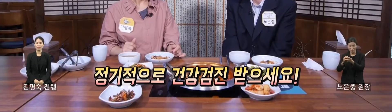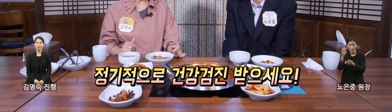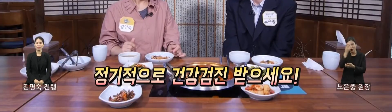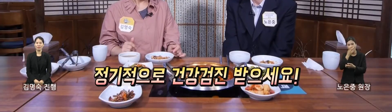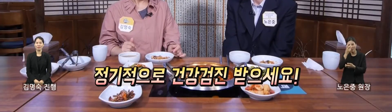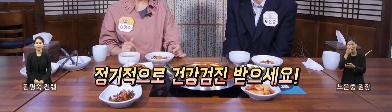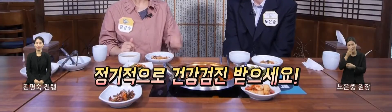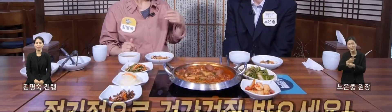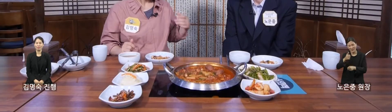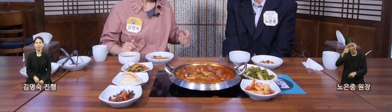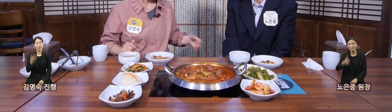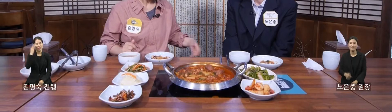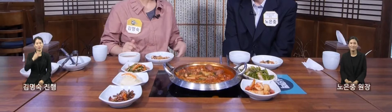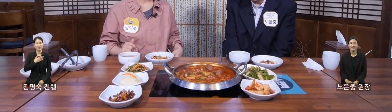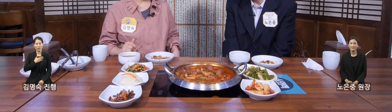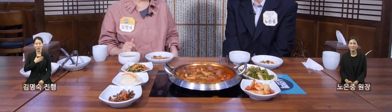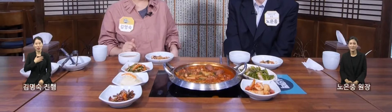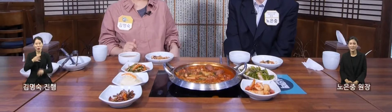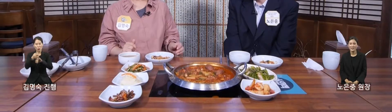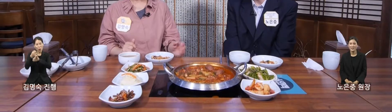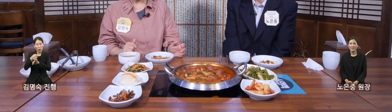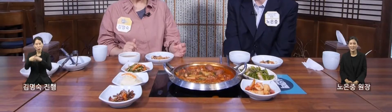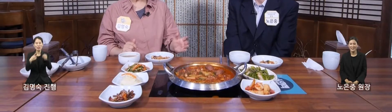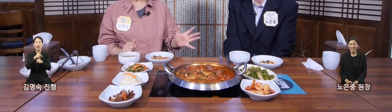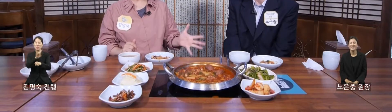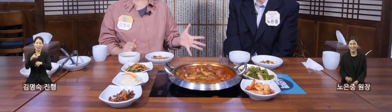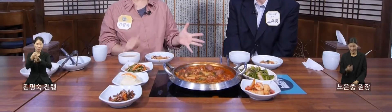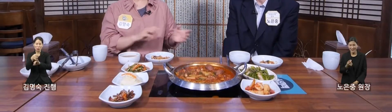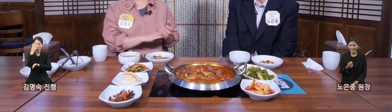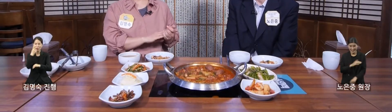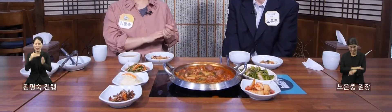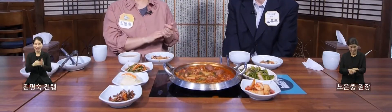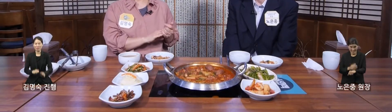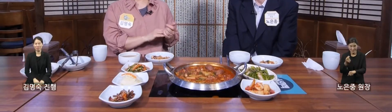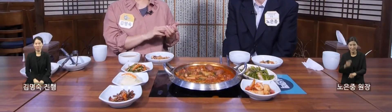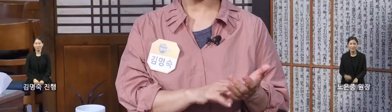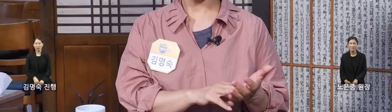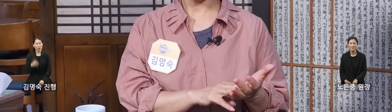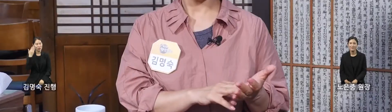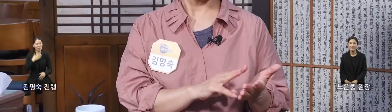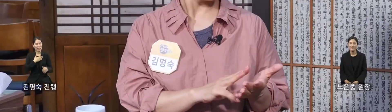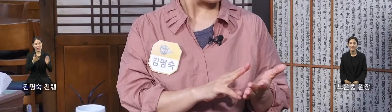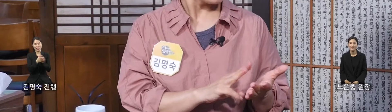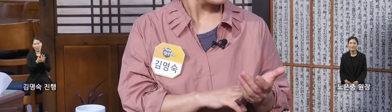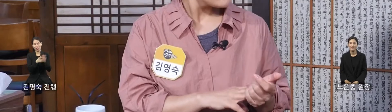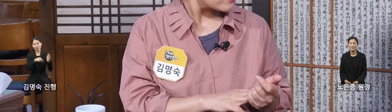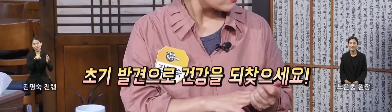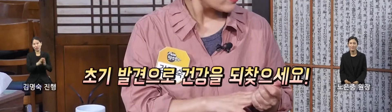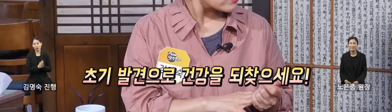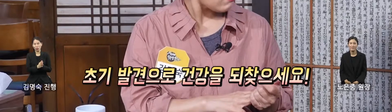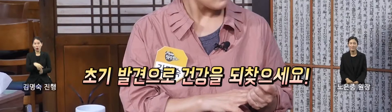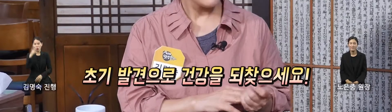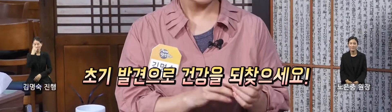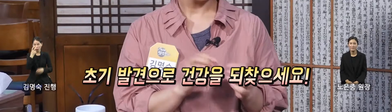하시는 게 좋겠죠. 요즘은 정기적으로 잘 하고 있어요. 그러니까 제가 아는 분들도 개 중에 그러니까